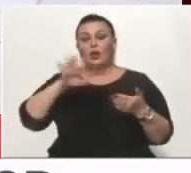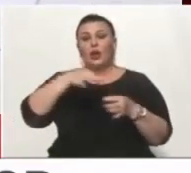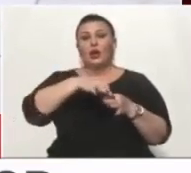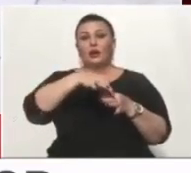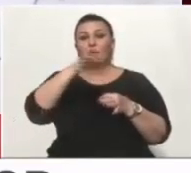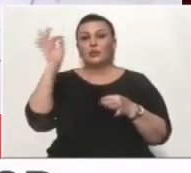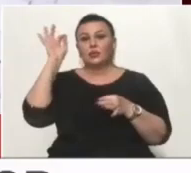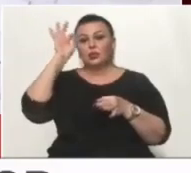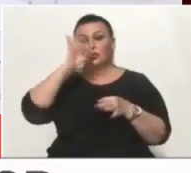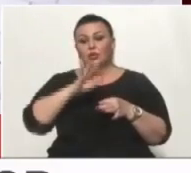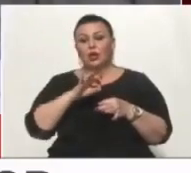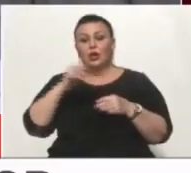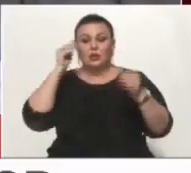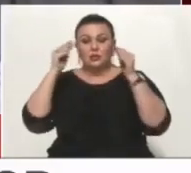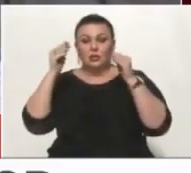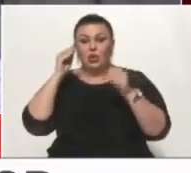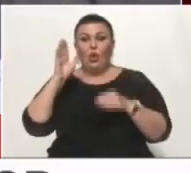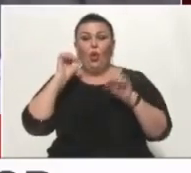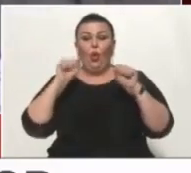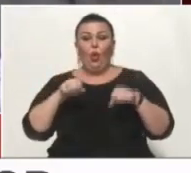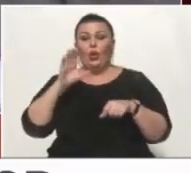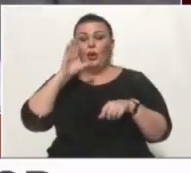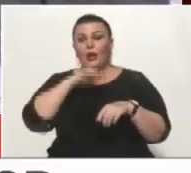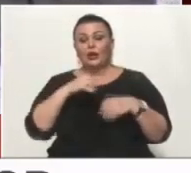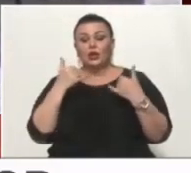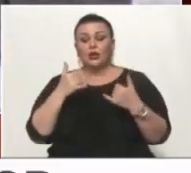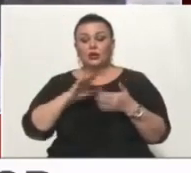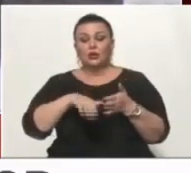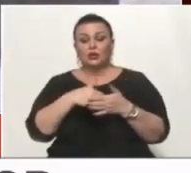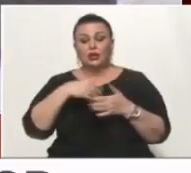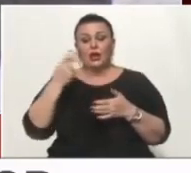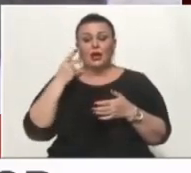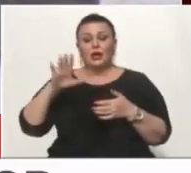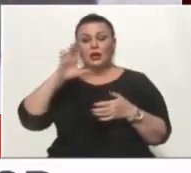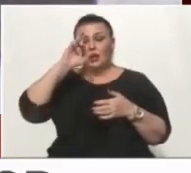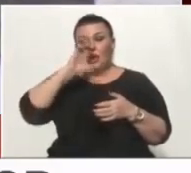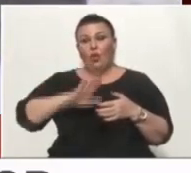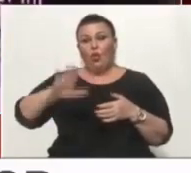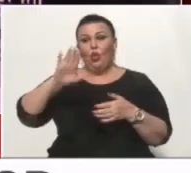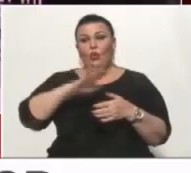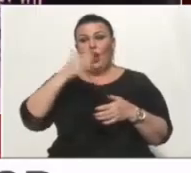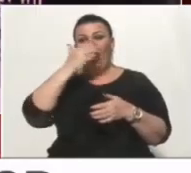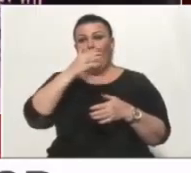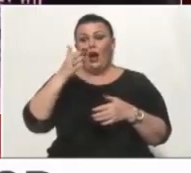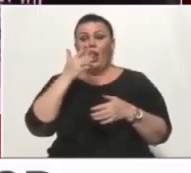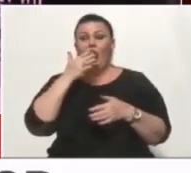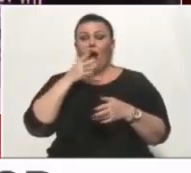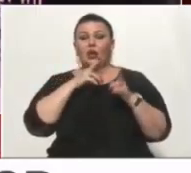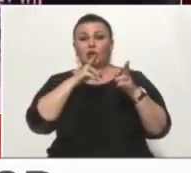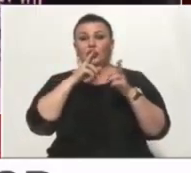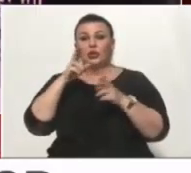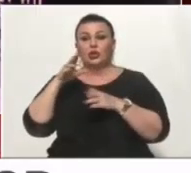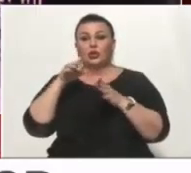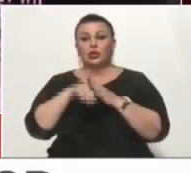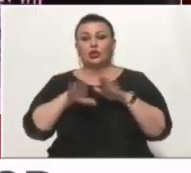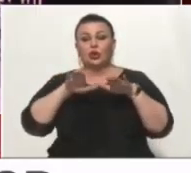biləcəkləri haqqında müəyyən bir təsəvvürləri ola biləcək. İndiyə qədər İngiltərə hökuməti əslində əhaliyə xaricə səyahət etməməyi